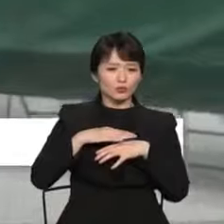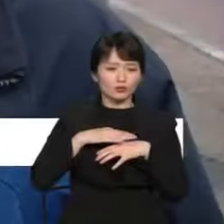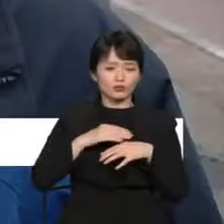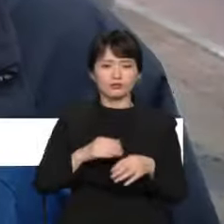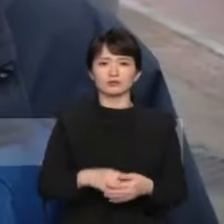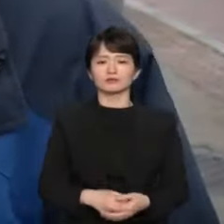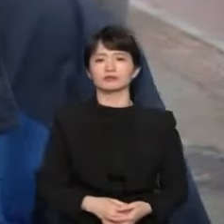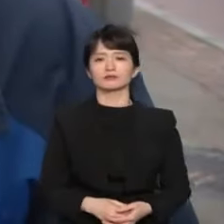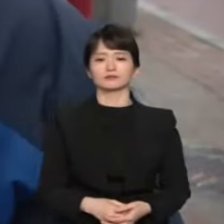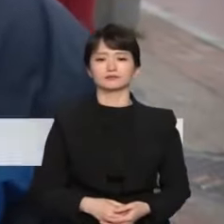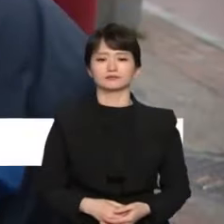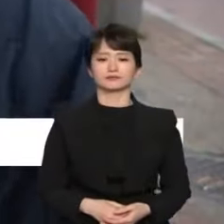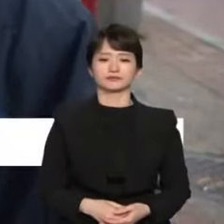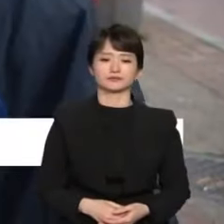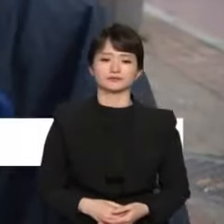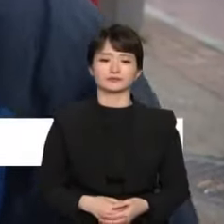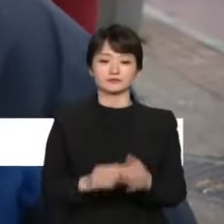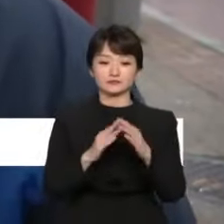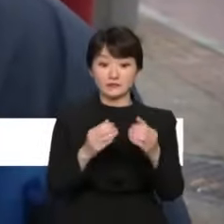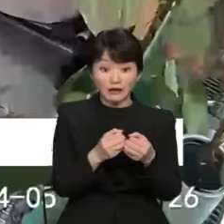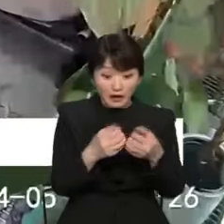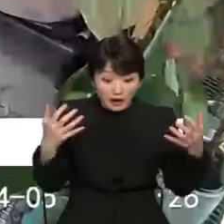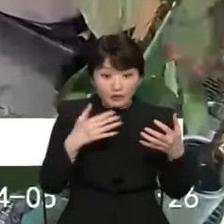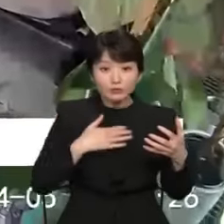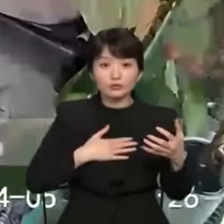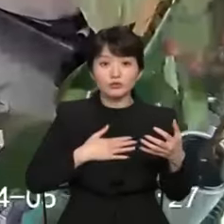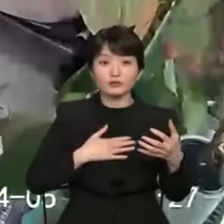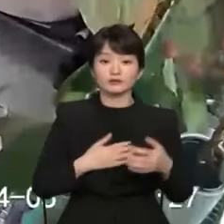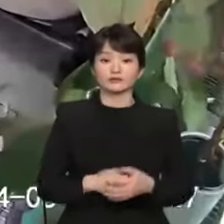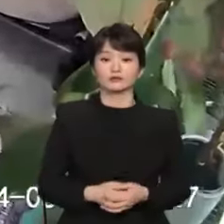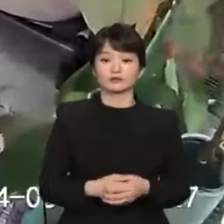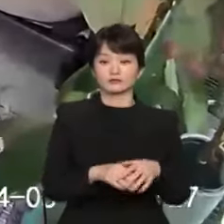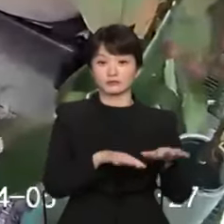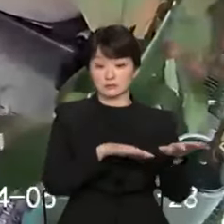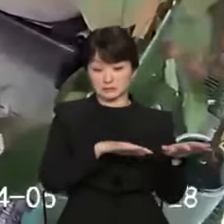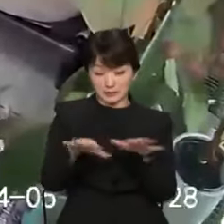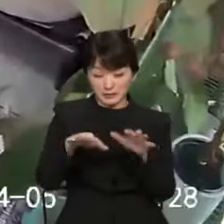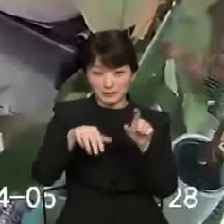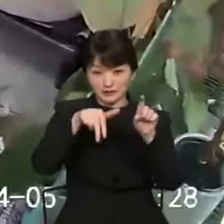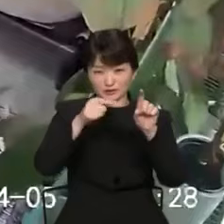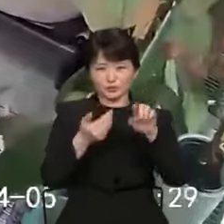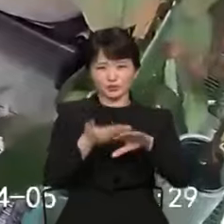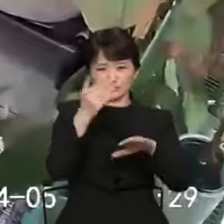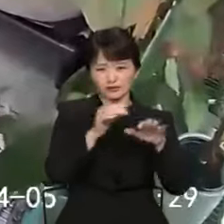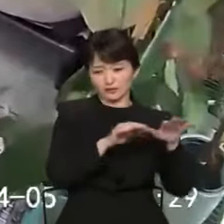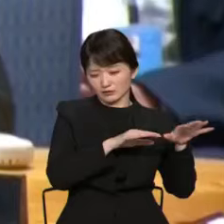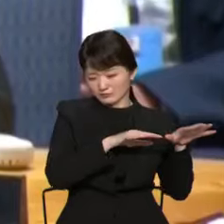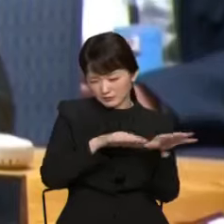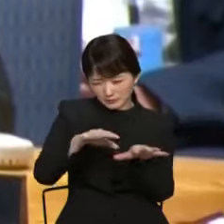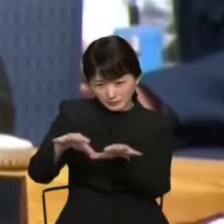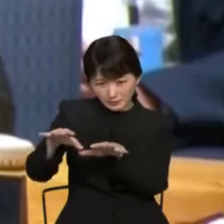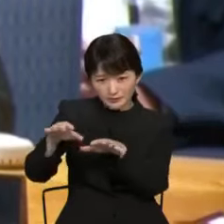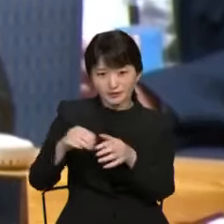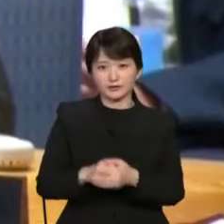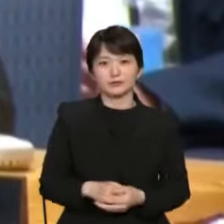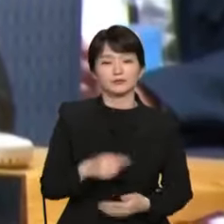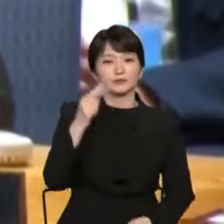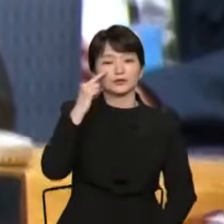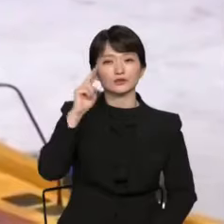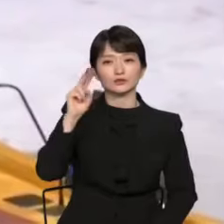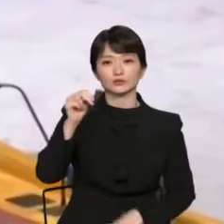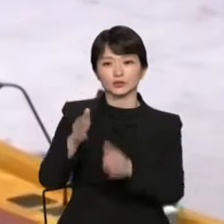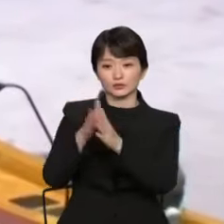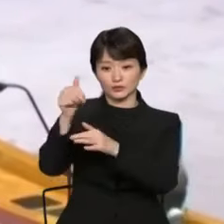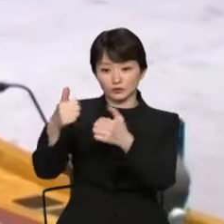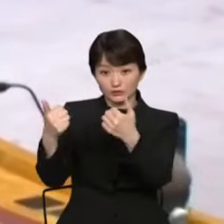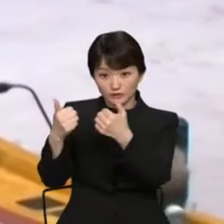often. And I thought the house was going to blow up. I really did. 지진은 10초 넘게 이어졌습니다. 뉴욕 유엔 본부에서 열리던